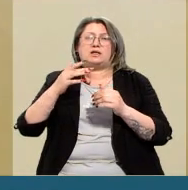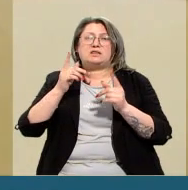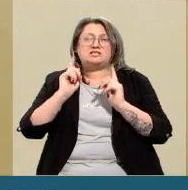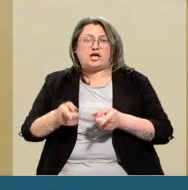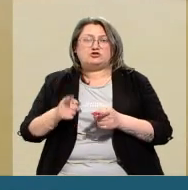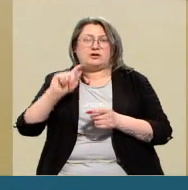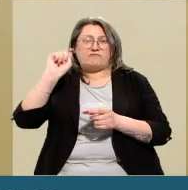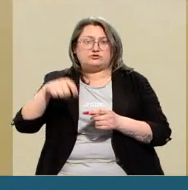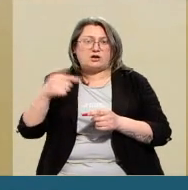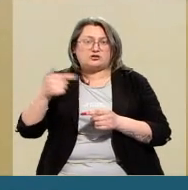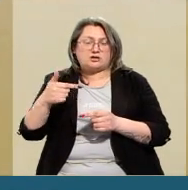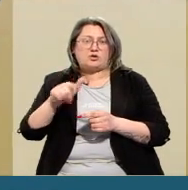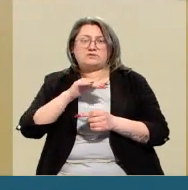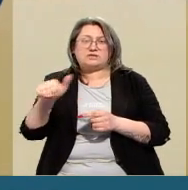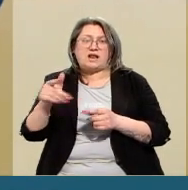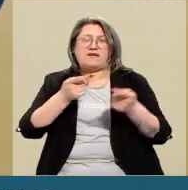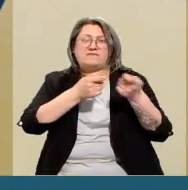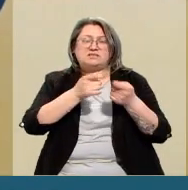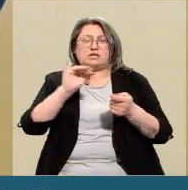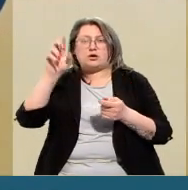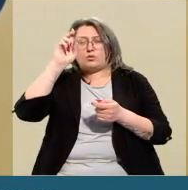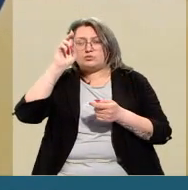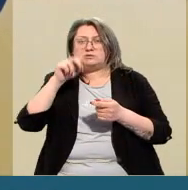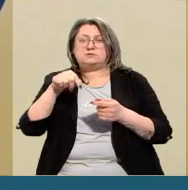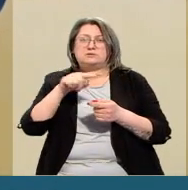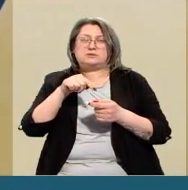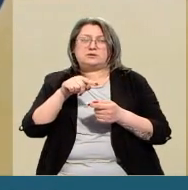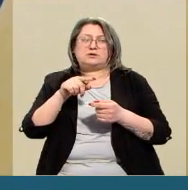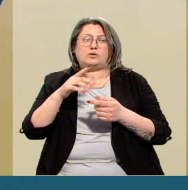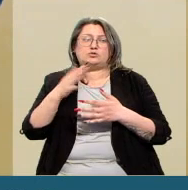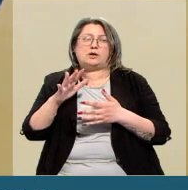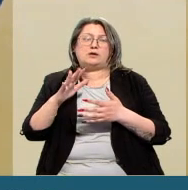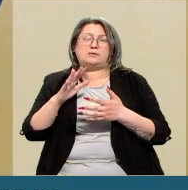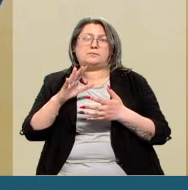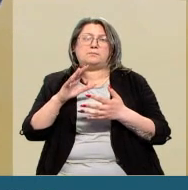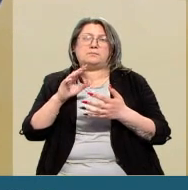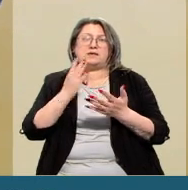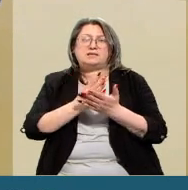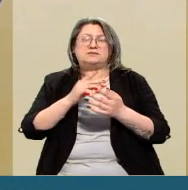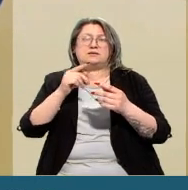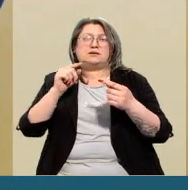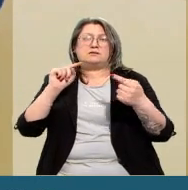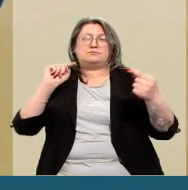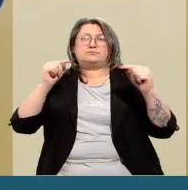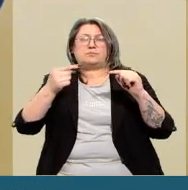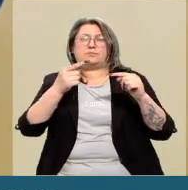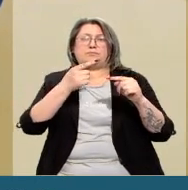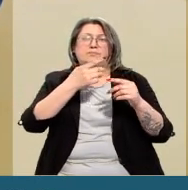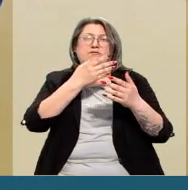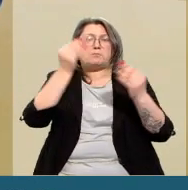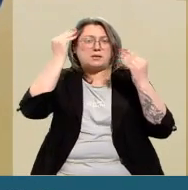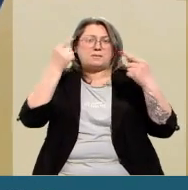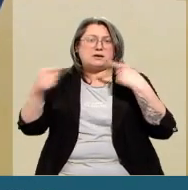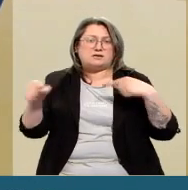бағаламай жүрміз. Жинақты айтар болсақ, олар мәнді белгілер бойынша біріншіде нағыз азамат соғысы,